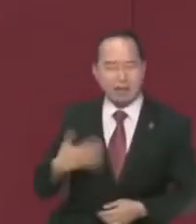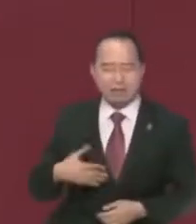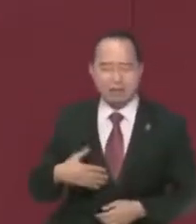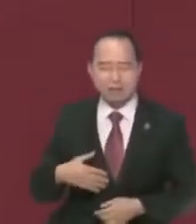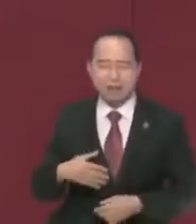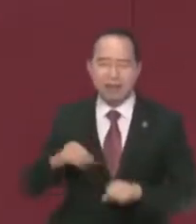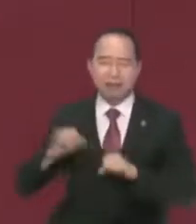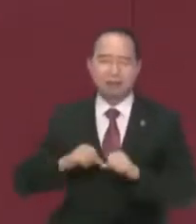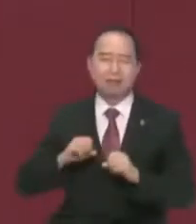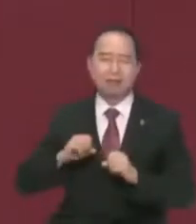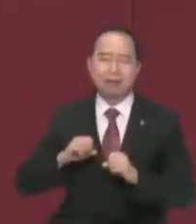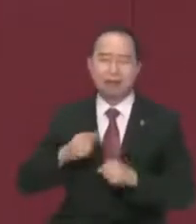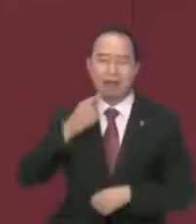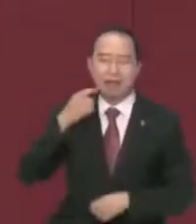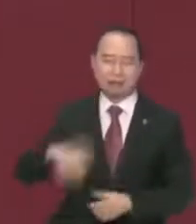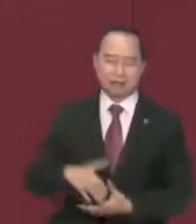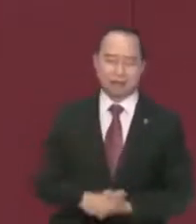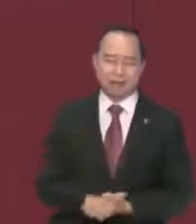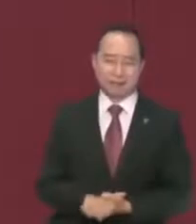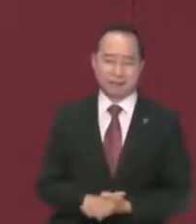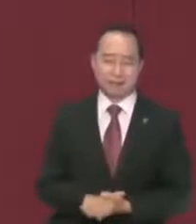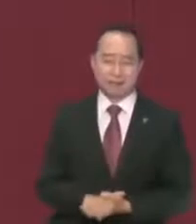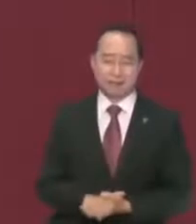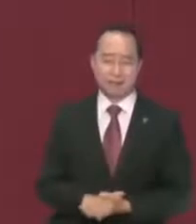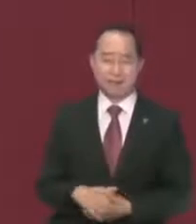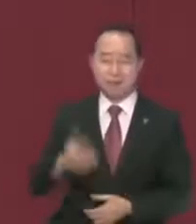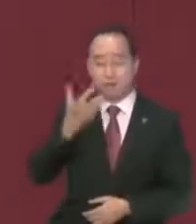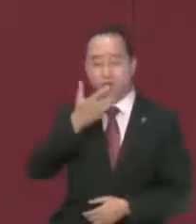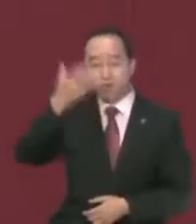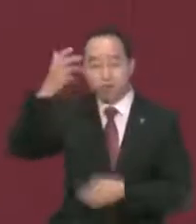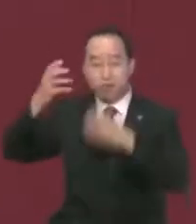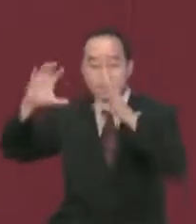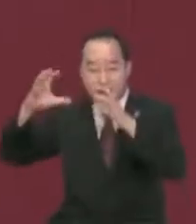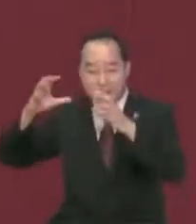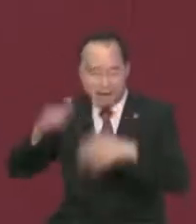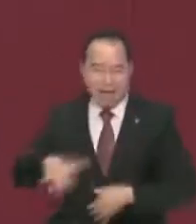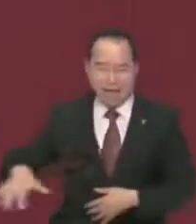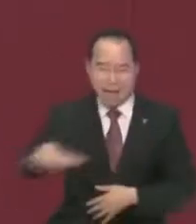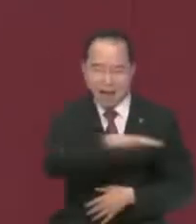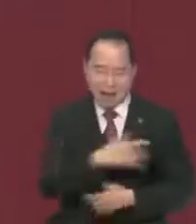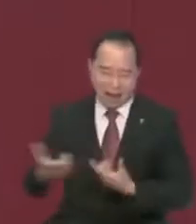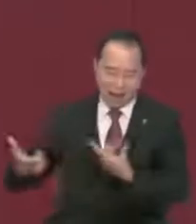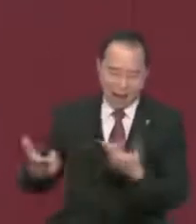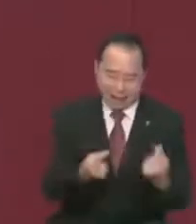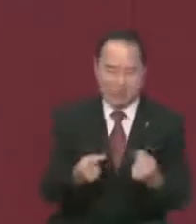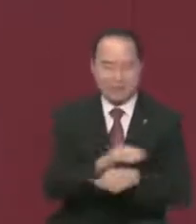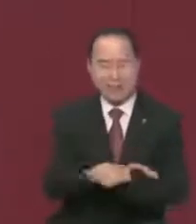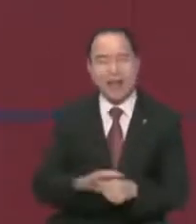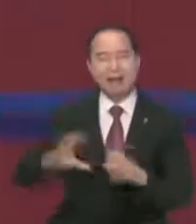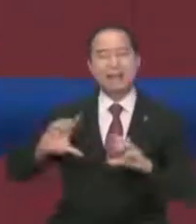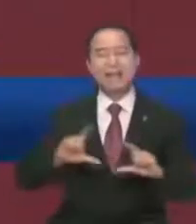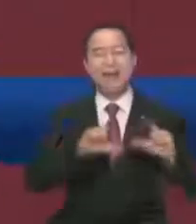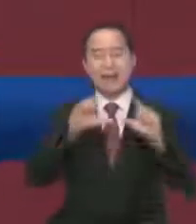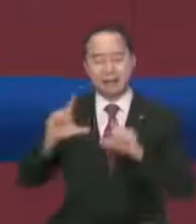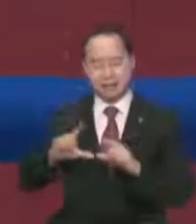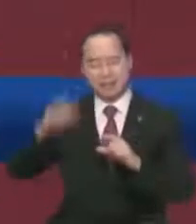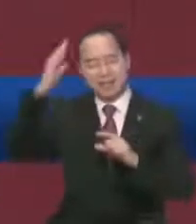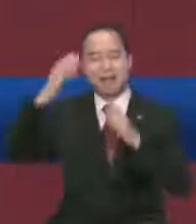제가 꿈꾸는 대한민국은 함께 잘 사는 인류국가입니다. 그렇게 되도록 저의 모든 것을 바쳐